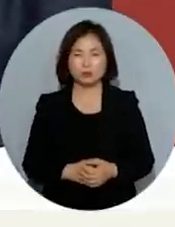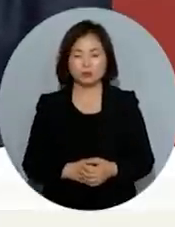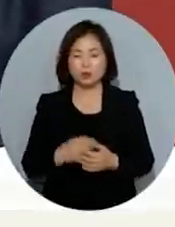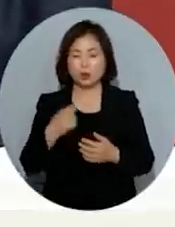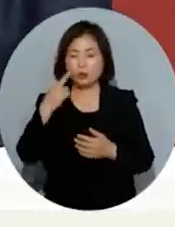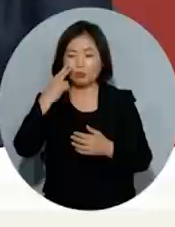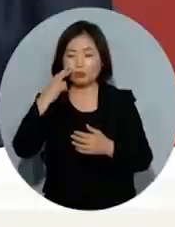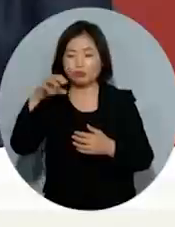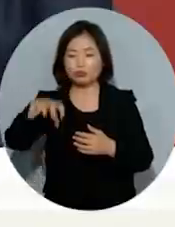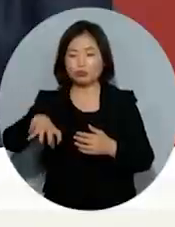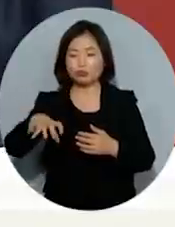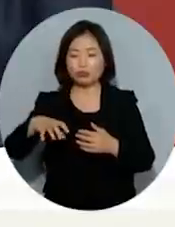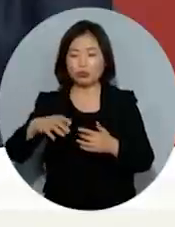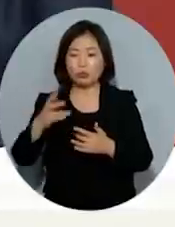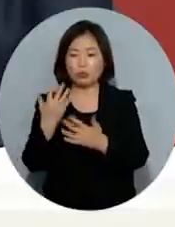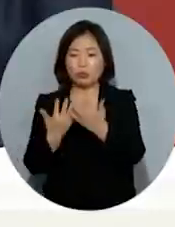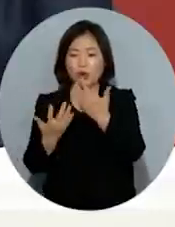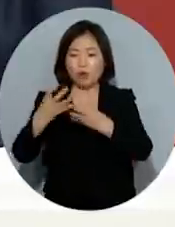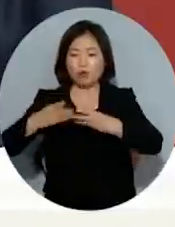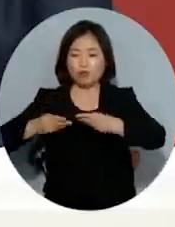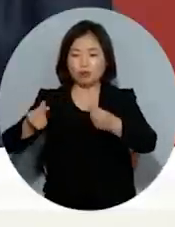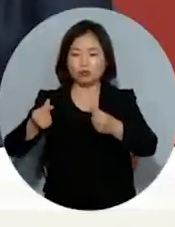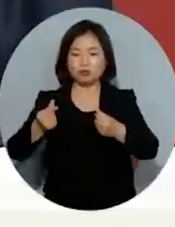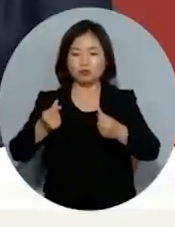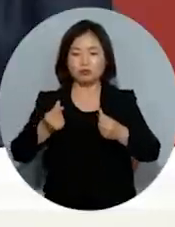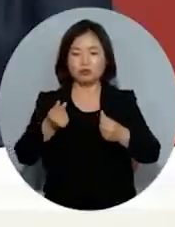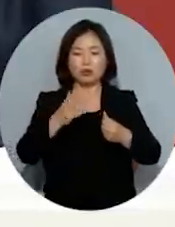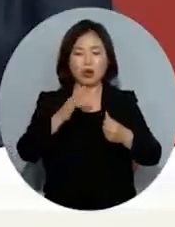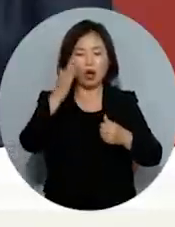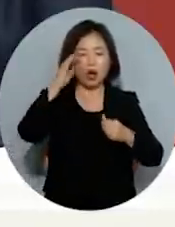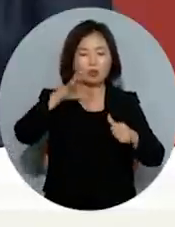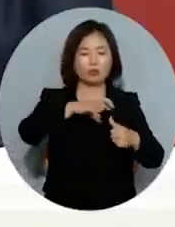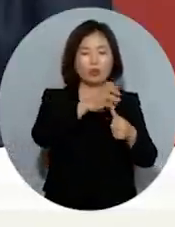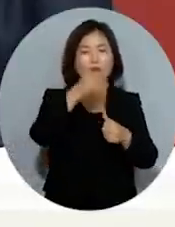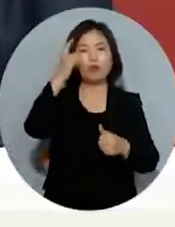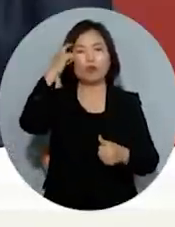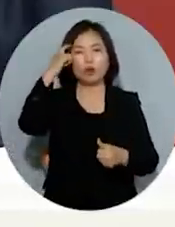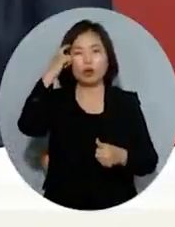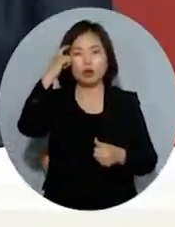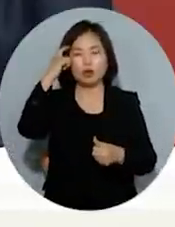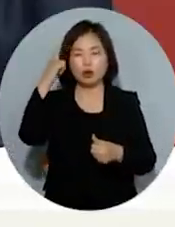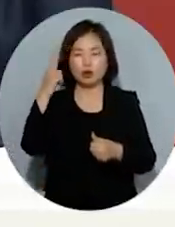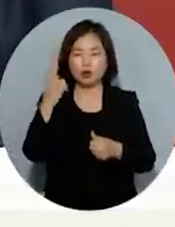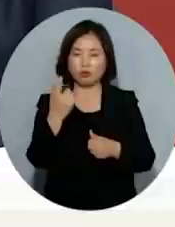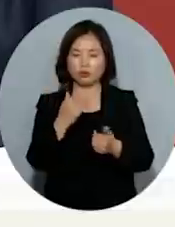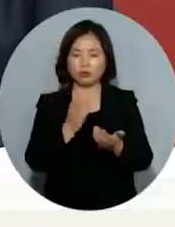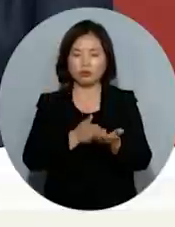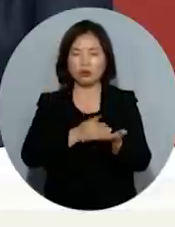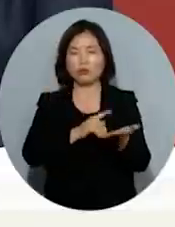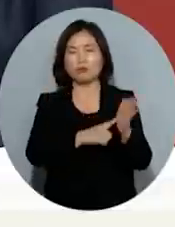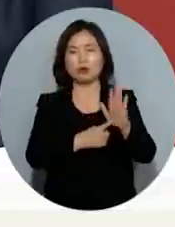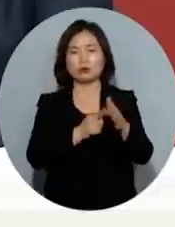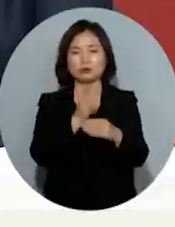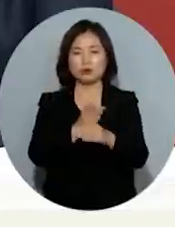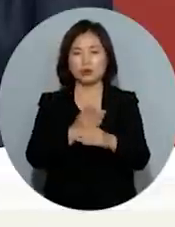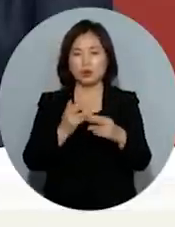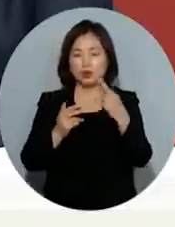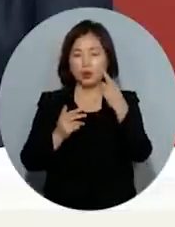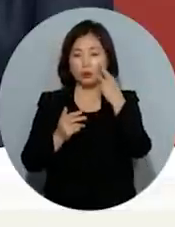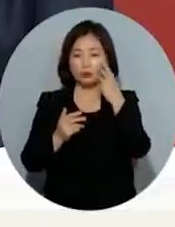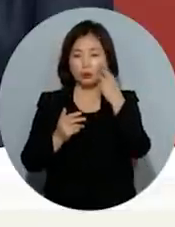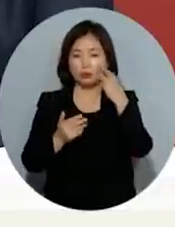본토가 불바다가 될 판에 왜 한국을 보호해야 되느냐. 그런 칼럼까지 오늘 나와버렸어요. 그러니까 미국